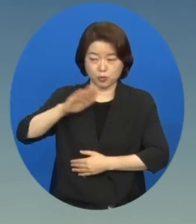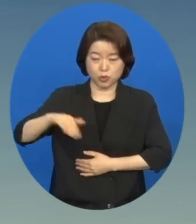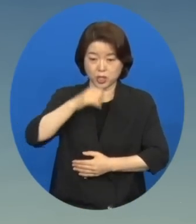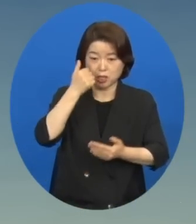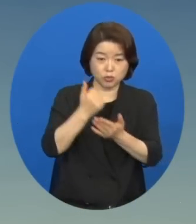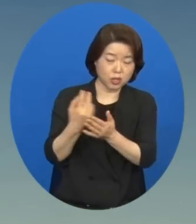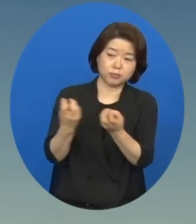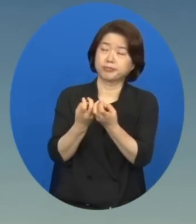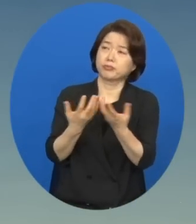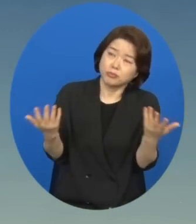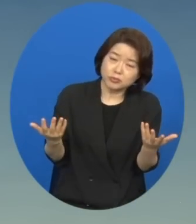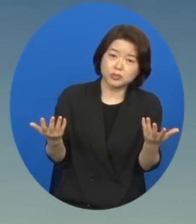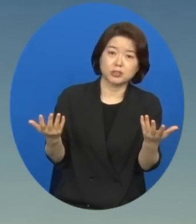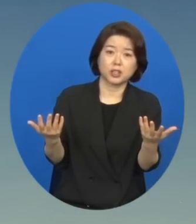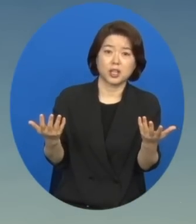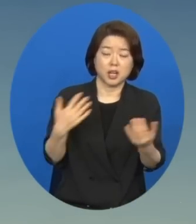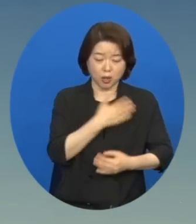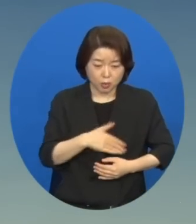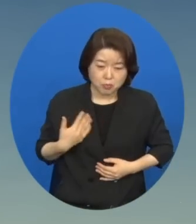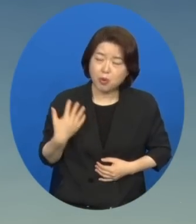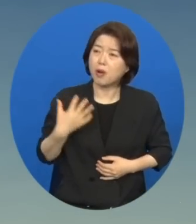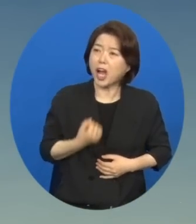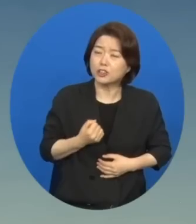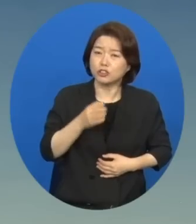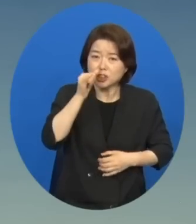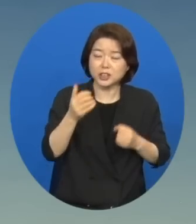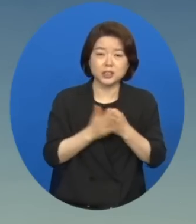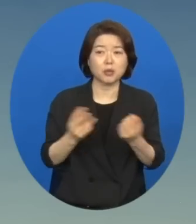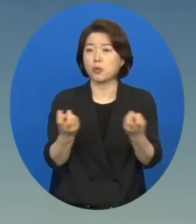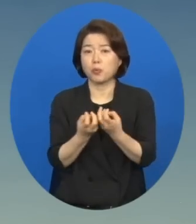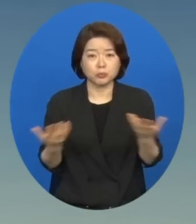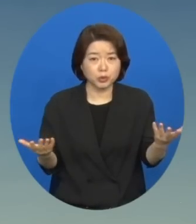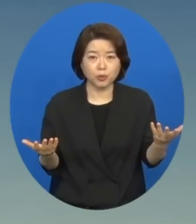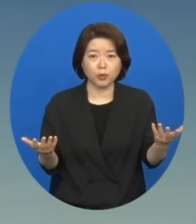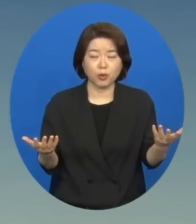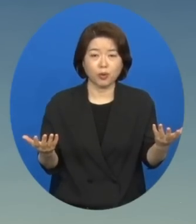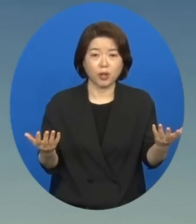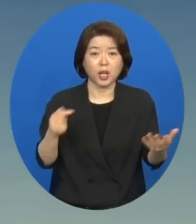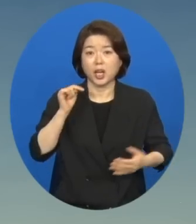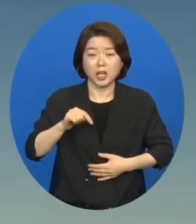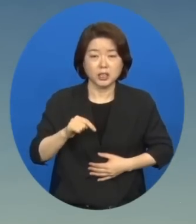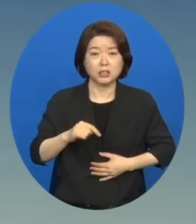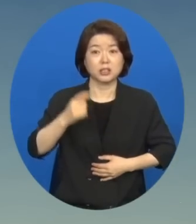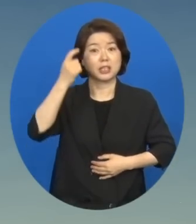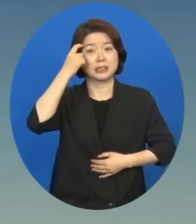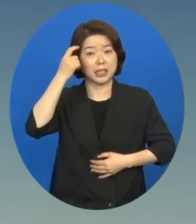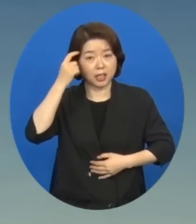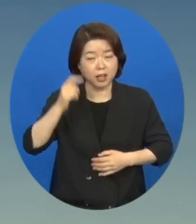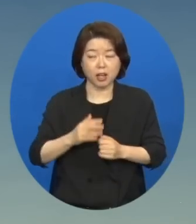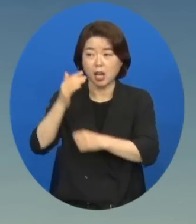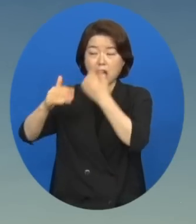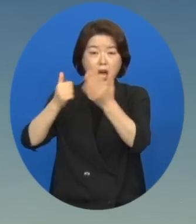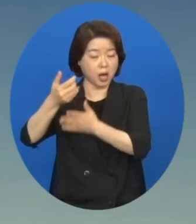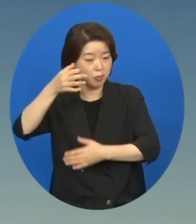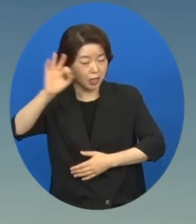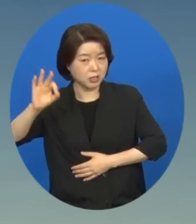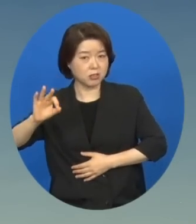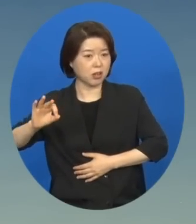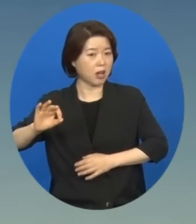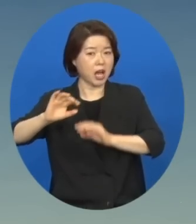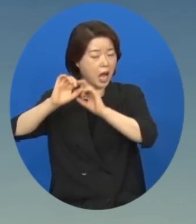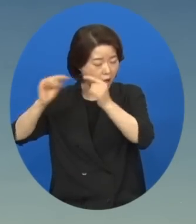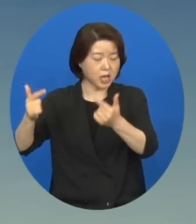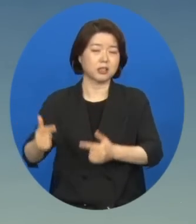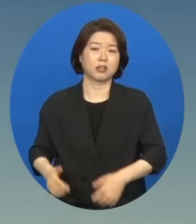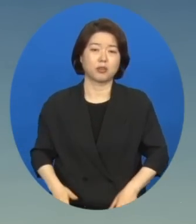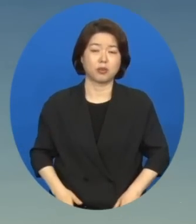거 어쩔 수 없는 거야. 육신을 입고 있으니까 죄 짓는 거 어쩔 수 없는 거야. 하나님이 그렇게 인정하시지